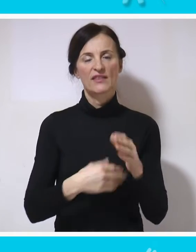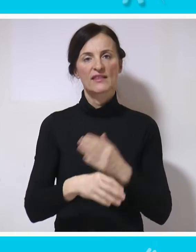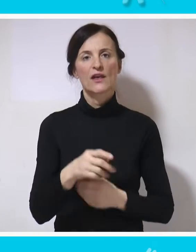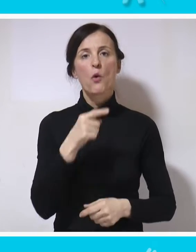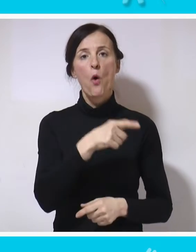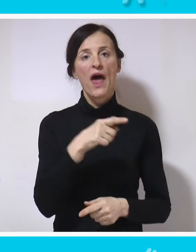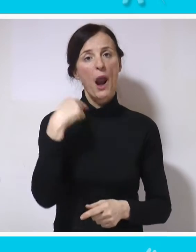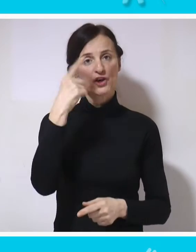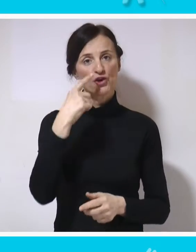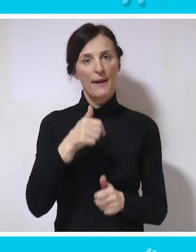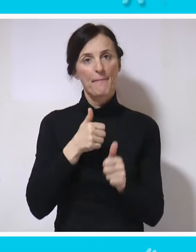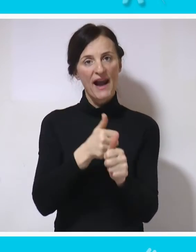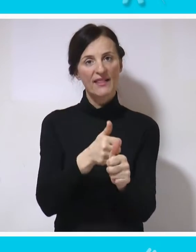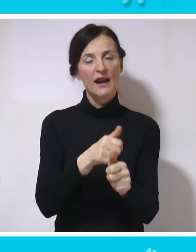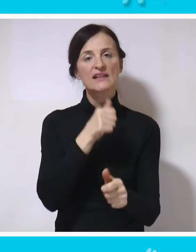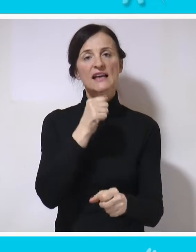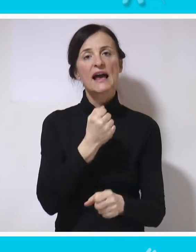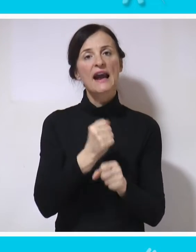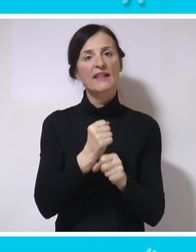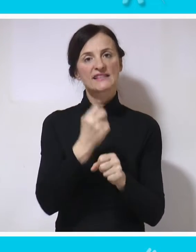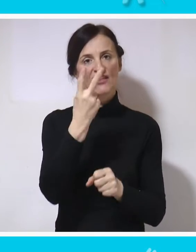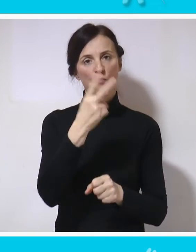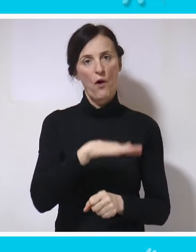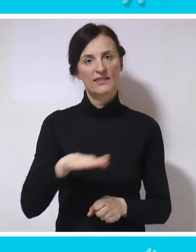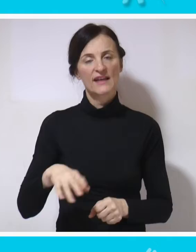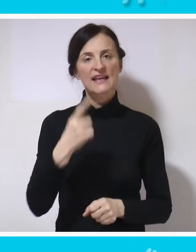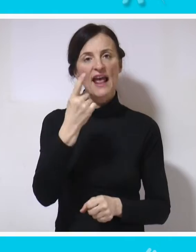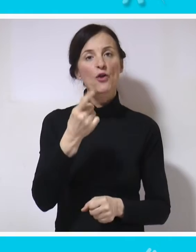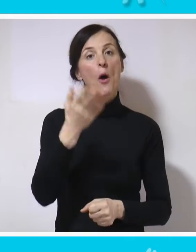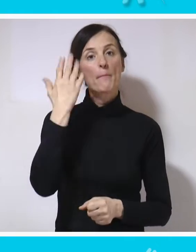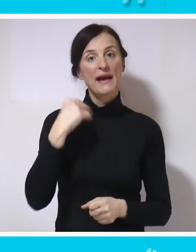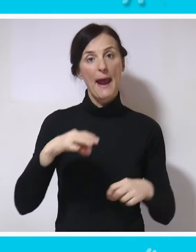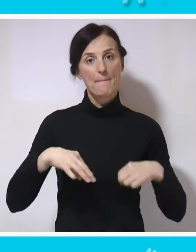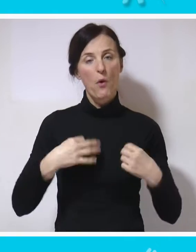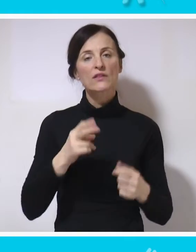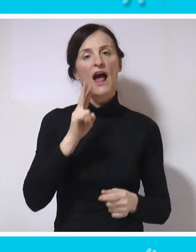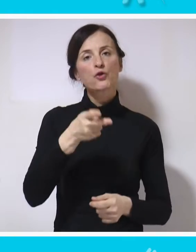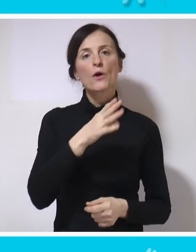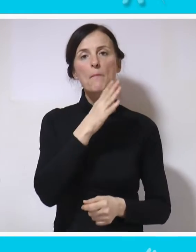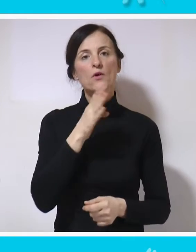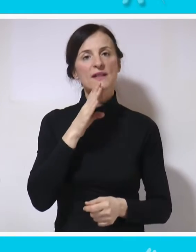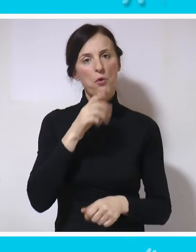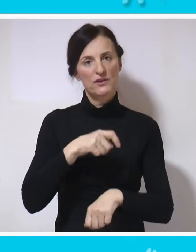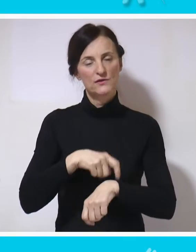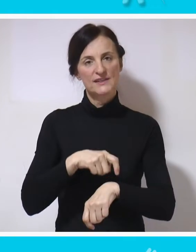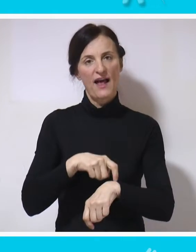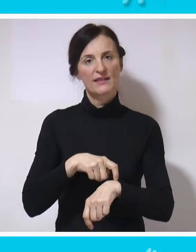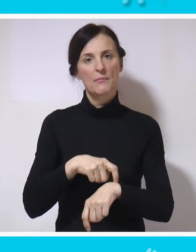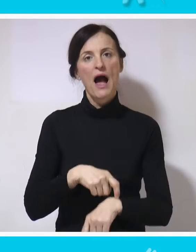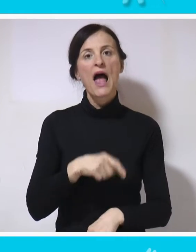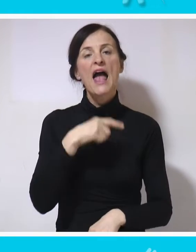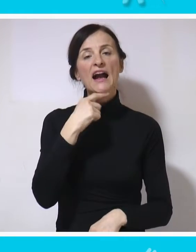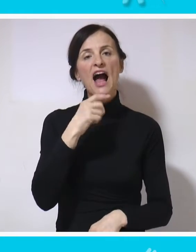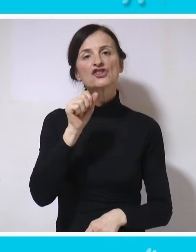invaliditetom. Ona je lični pratilac, radi sa 2 dece, sa jednim u prepodnevnim, a sa drugim u popodnevnim